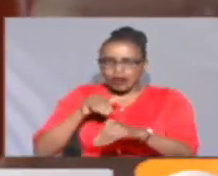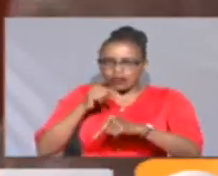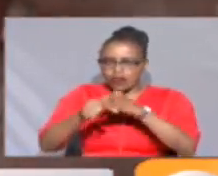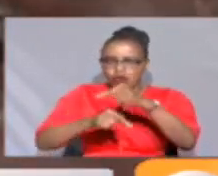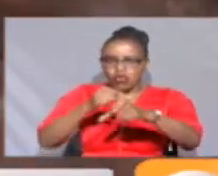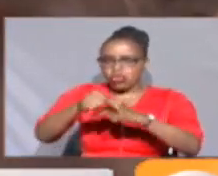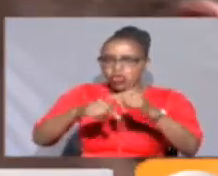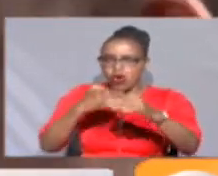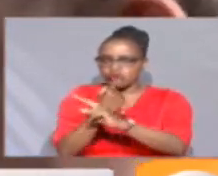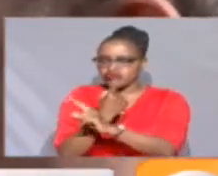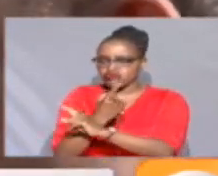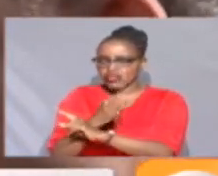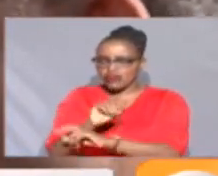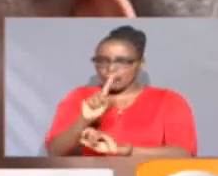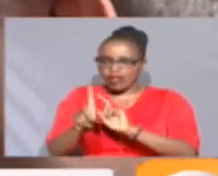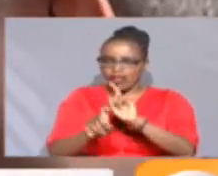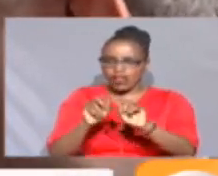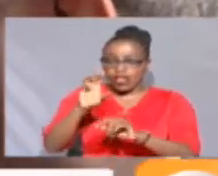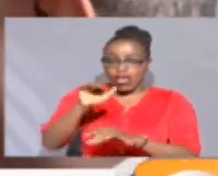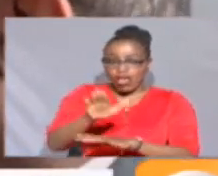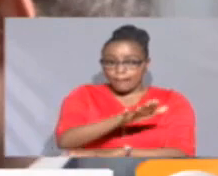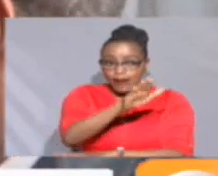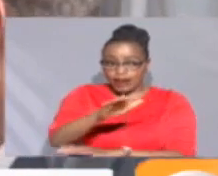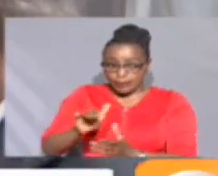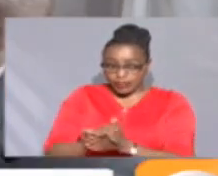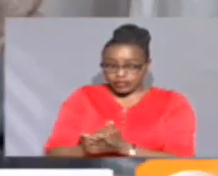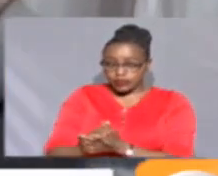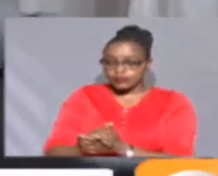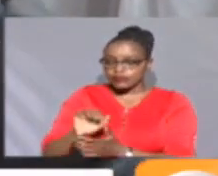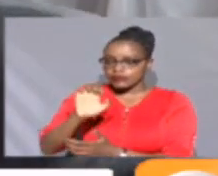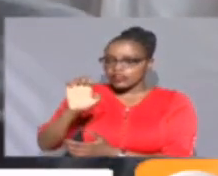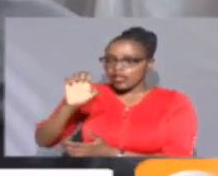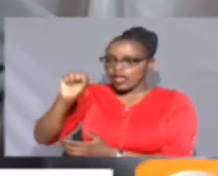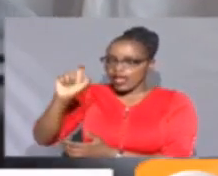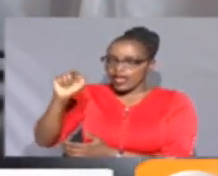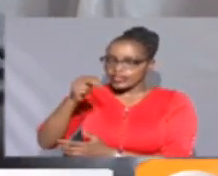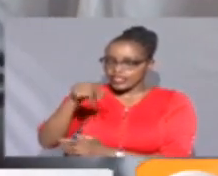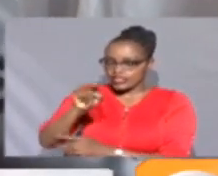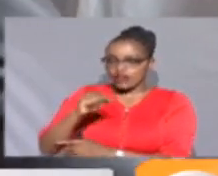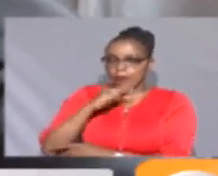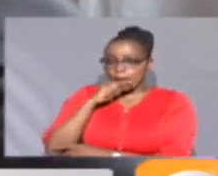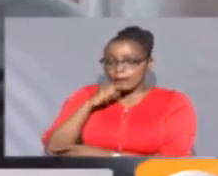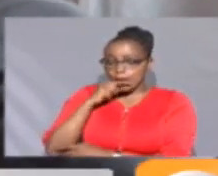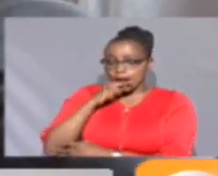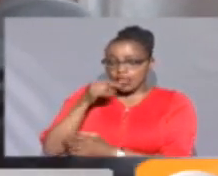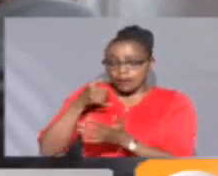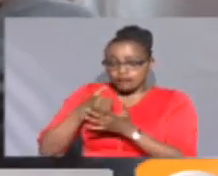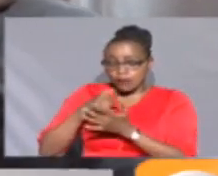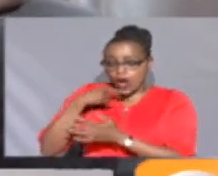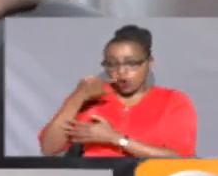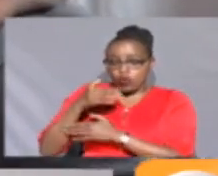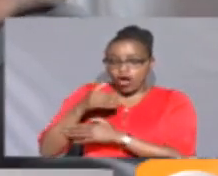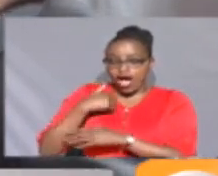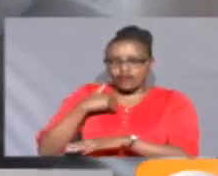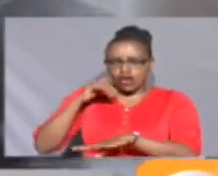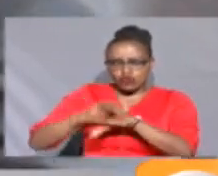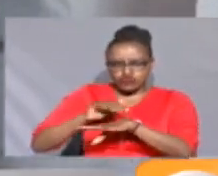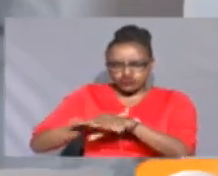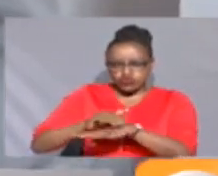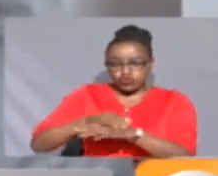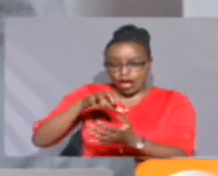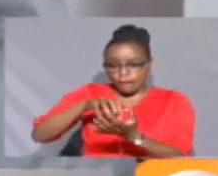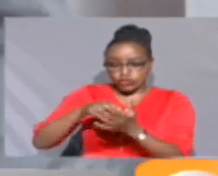taratibu za kupekuliwa na bunge. Katibu katika wizara ya uchukuzi Esther Koimet akitajwa miongoni mwa wale walio na nafasi nzuri ya